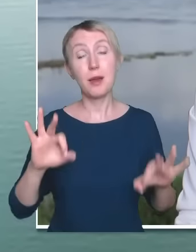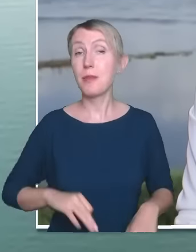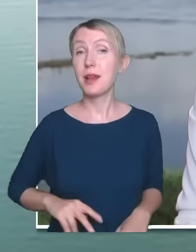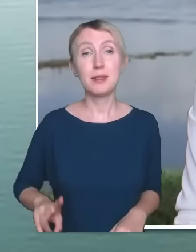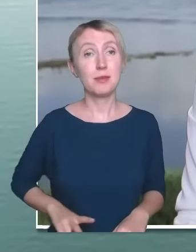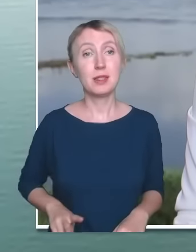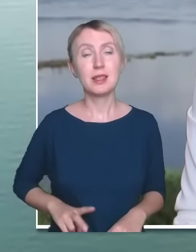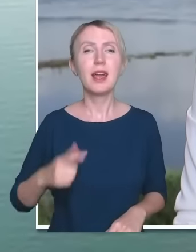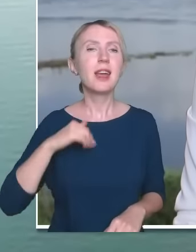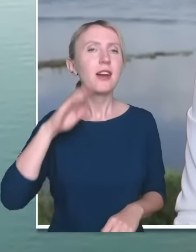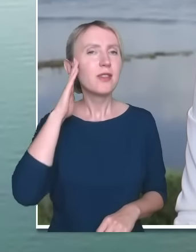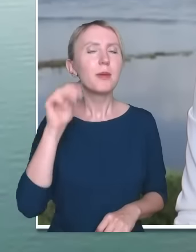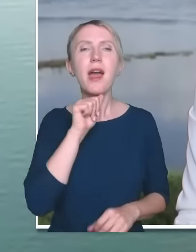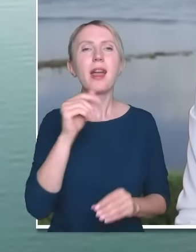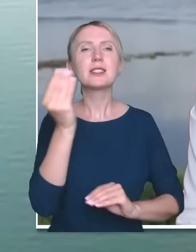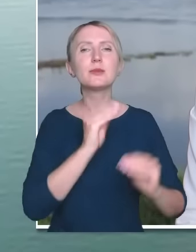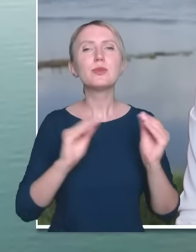Wiem, że ten eksperyment, który